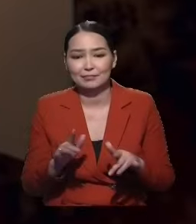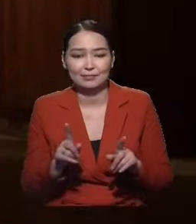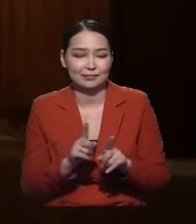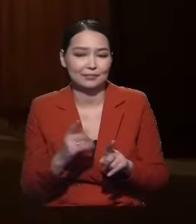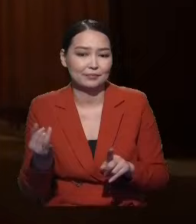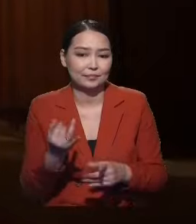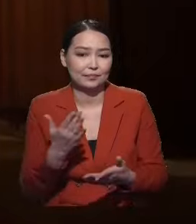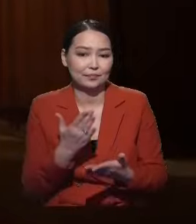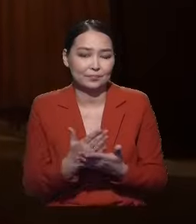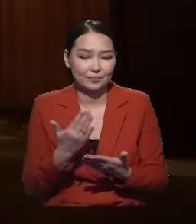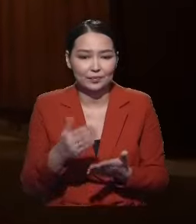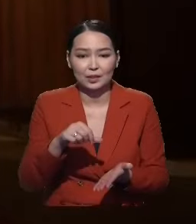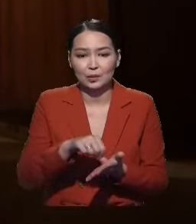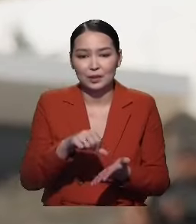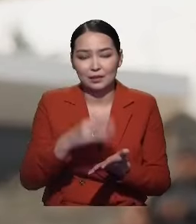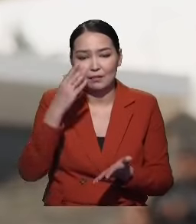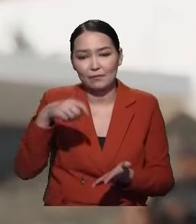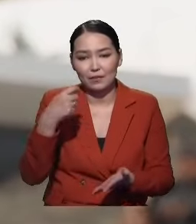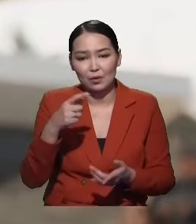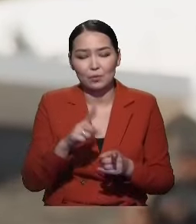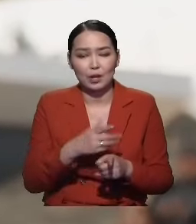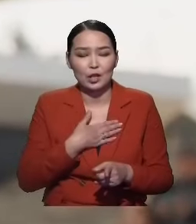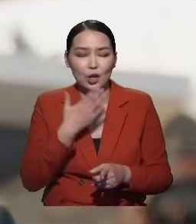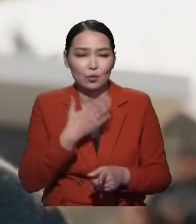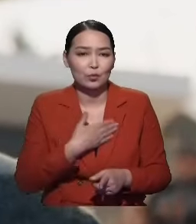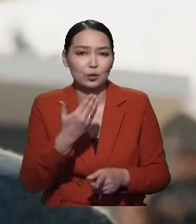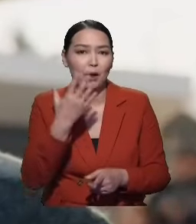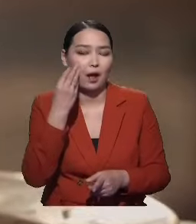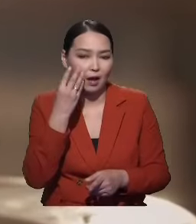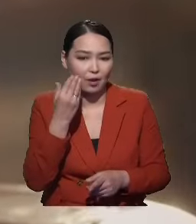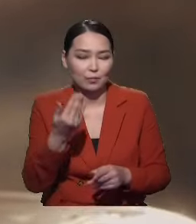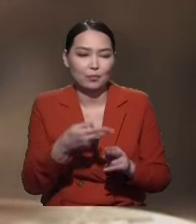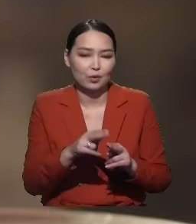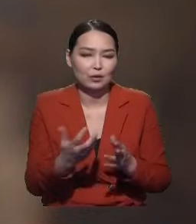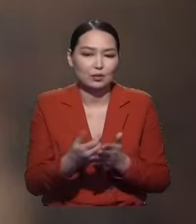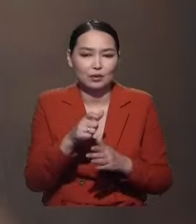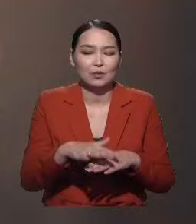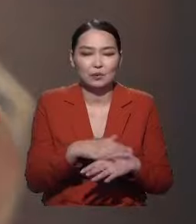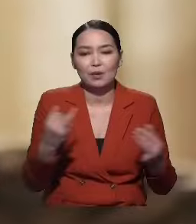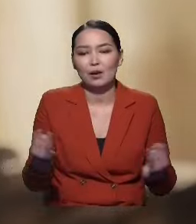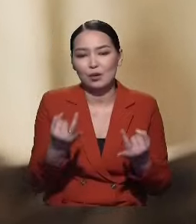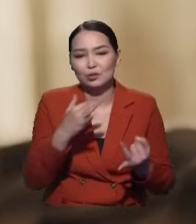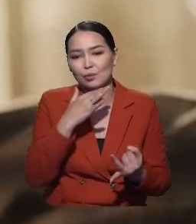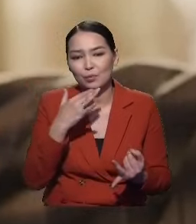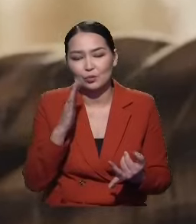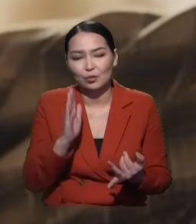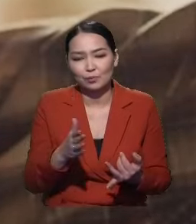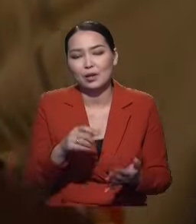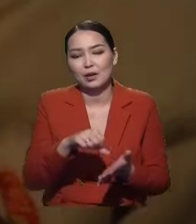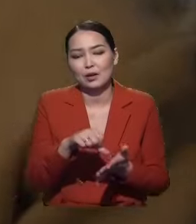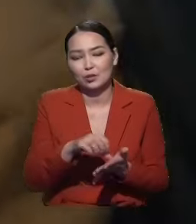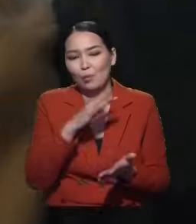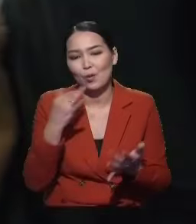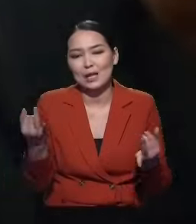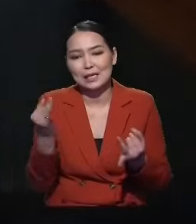Богатый актерский состав фильма «Алматы, я люблю тебя» уверен, микс жанров найдет отклик в сердцах зрителей. Создатели ленты собрали